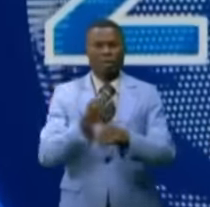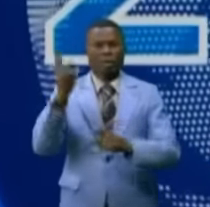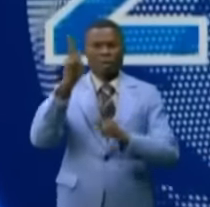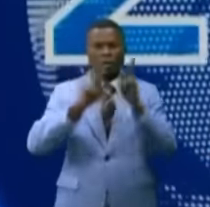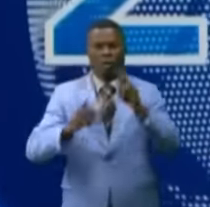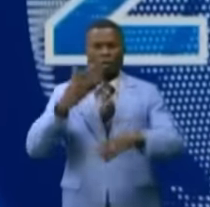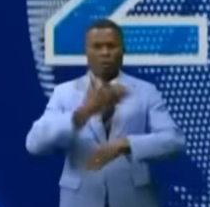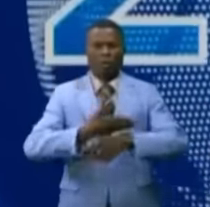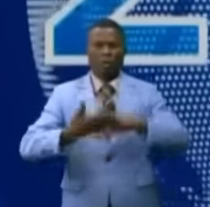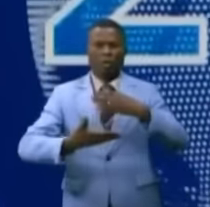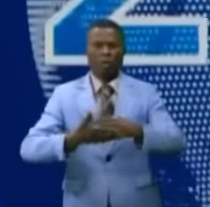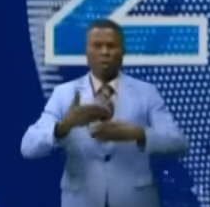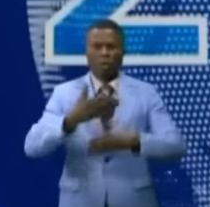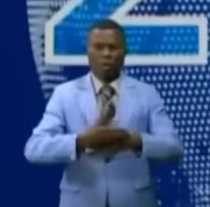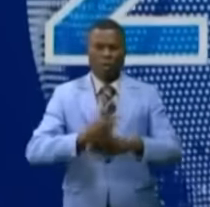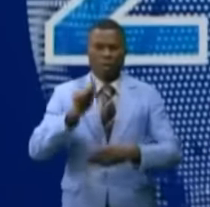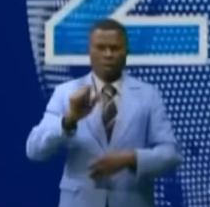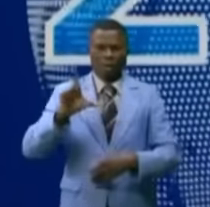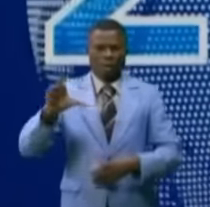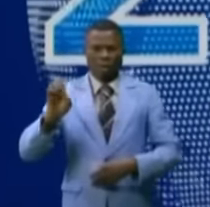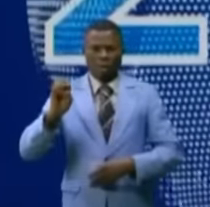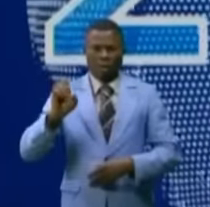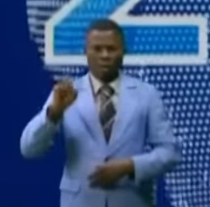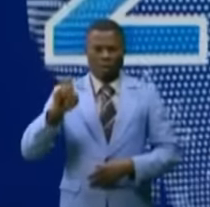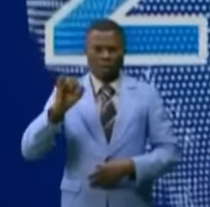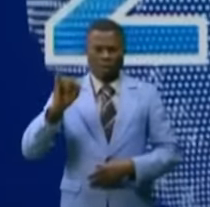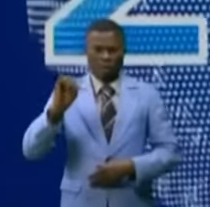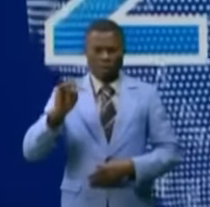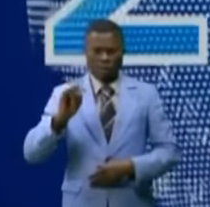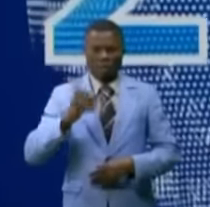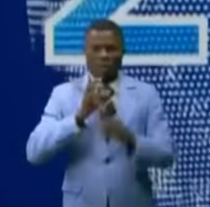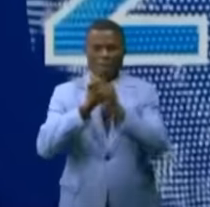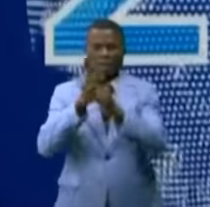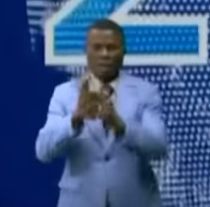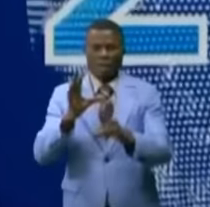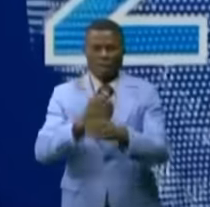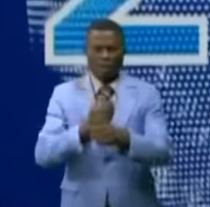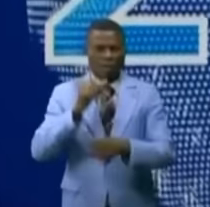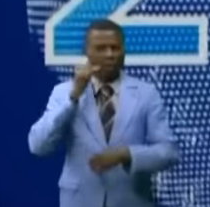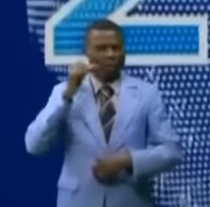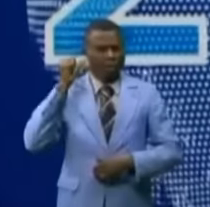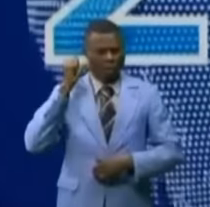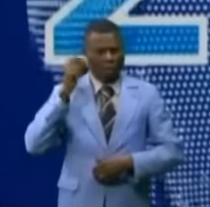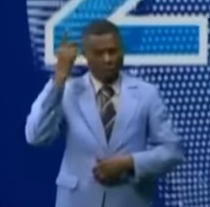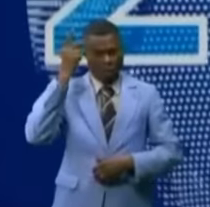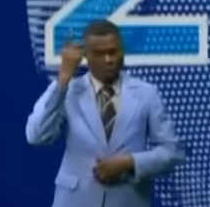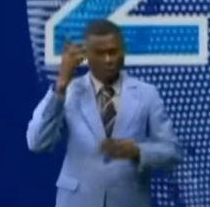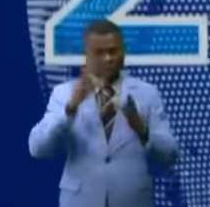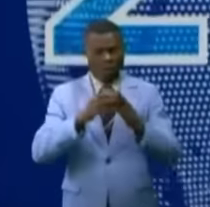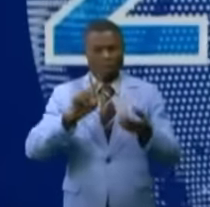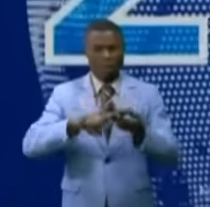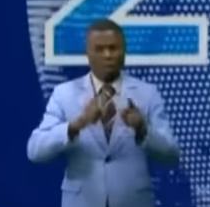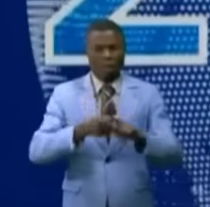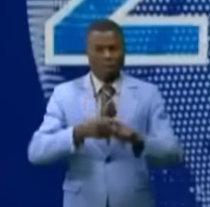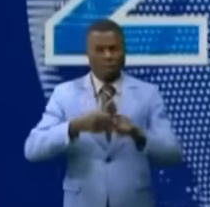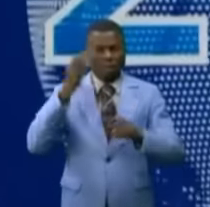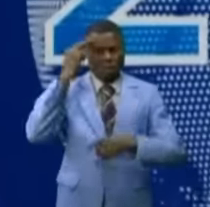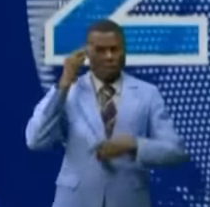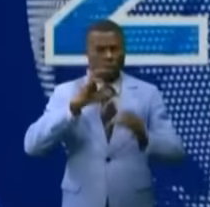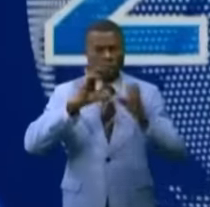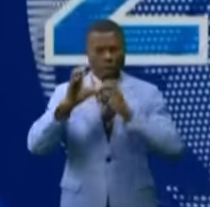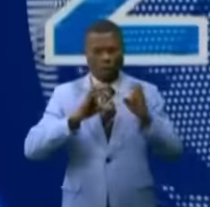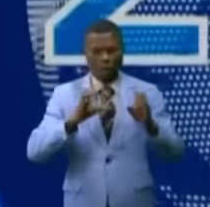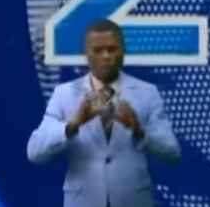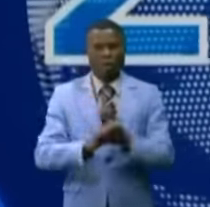et Reconstruction, Alexis Guissaro, lors d'un briefing presse co-animé hier à Kinshasa avec son collègue de la communication et des